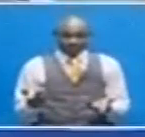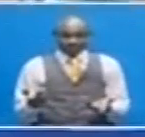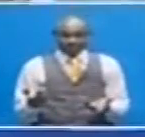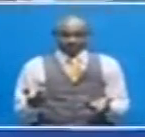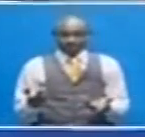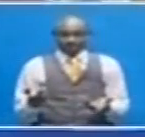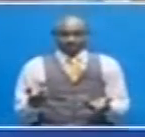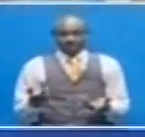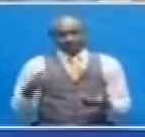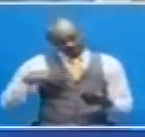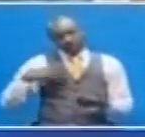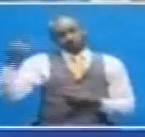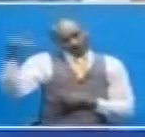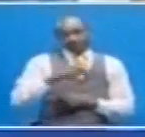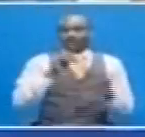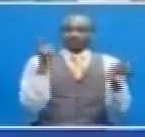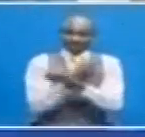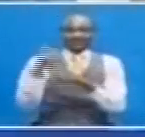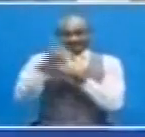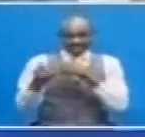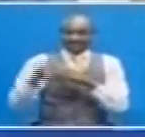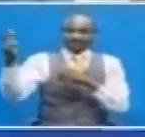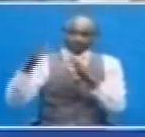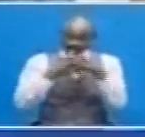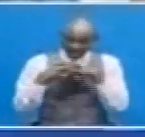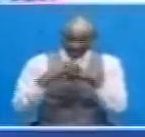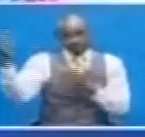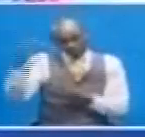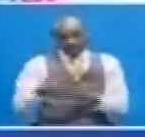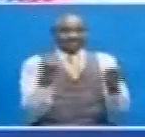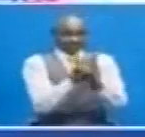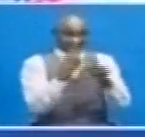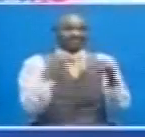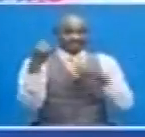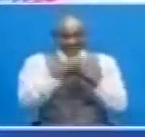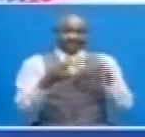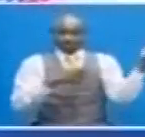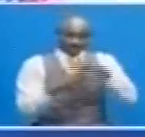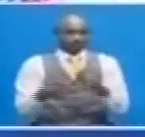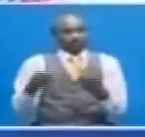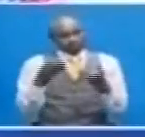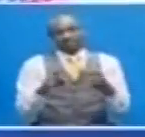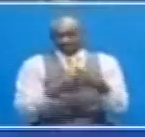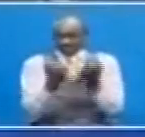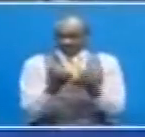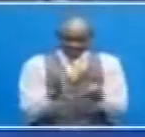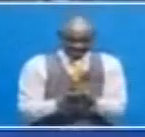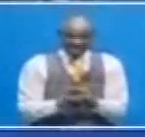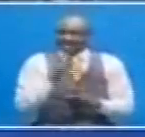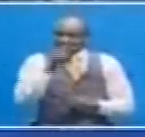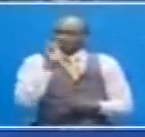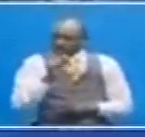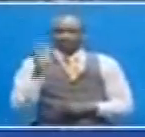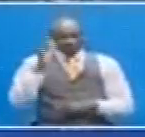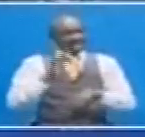wa investors kutoka nchi ya Amerika na pia kutoka nchi zingine. Ni masuala yanaonekana kuwa yataathiri pakubwa uchumi wa